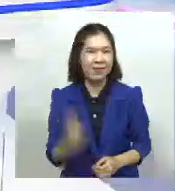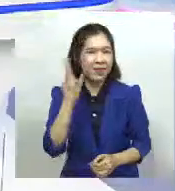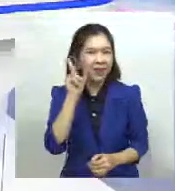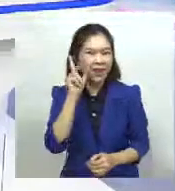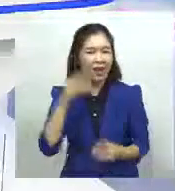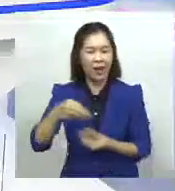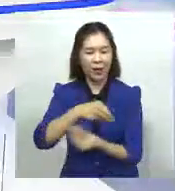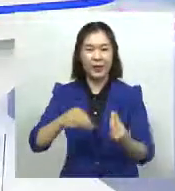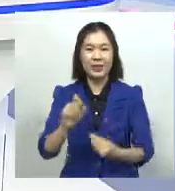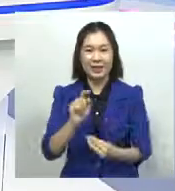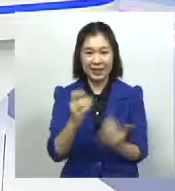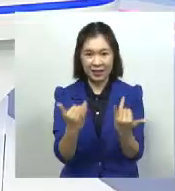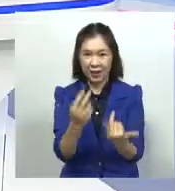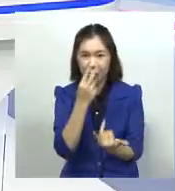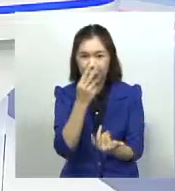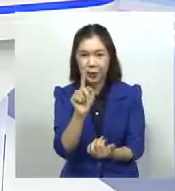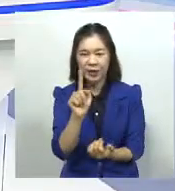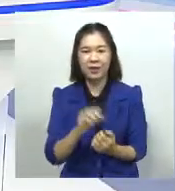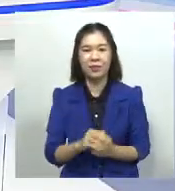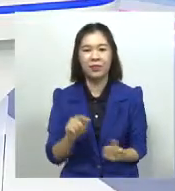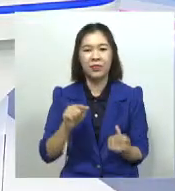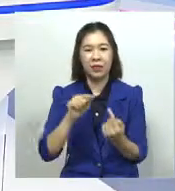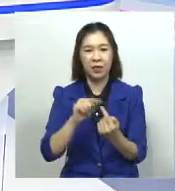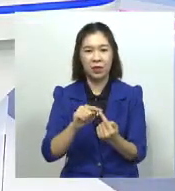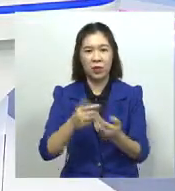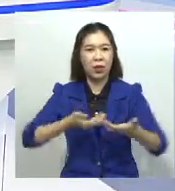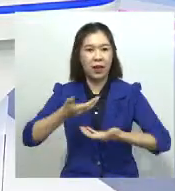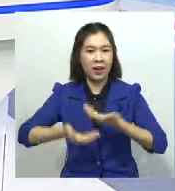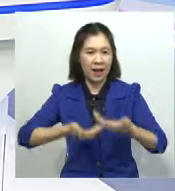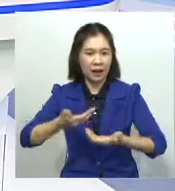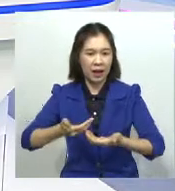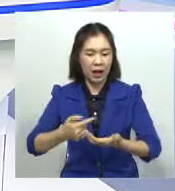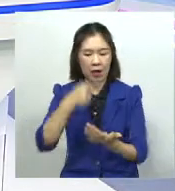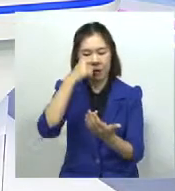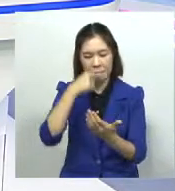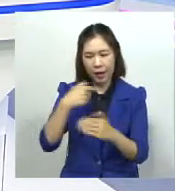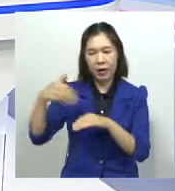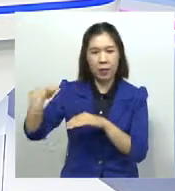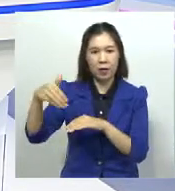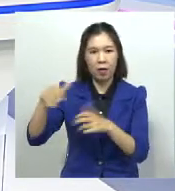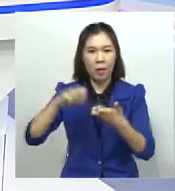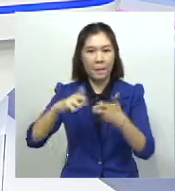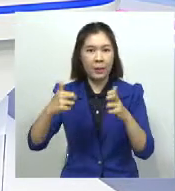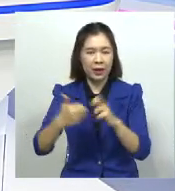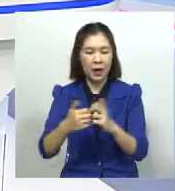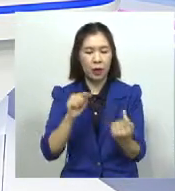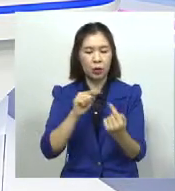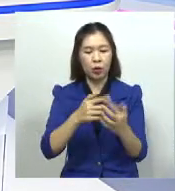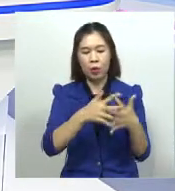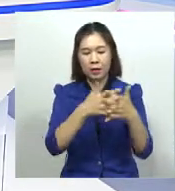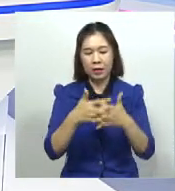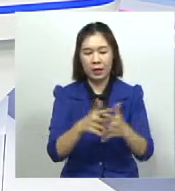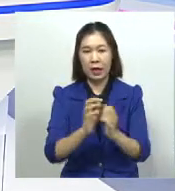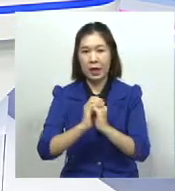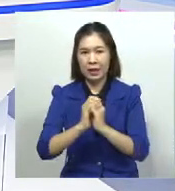ช่วงนี้มาติดตามประเด็นเศรษฐกิจกันนะคะมาดูกันที่เรื่องของสถานการณ์การค้าระหว่างประเทศหลังจากที่ปัญหาการค้าระหว่างจีนกับสหรั